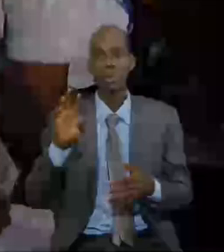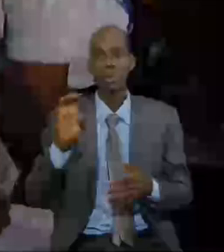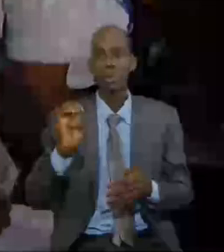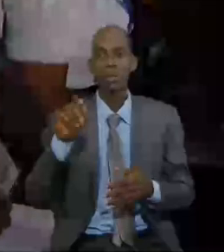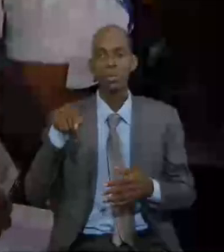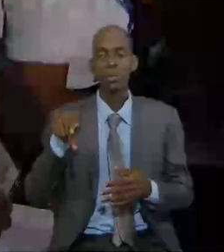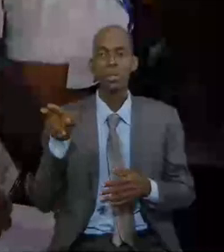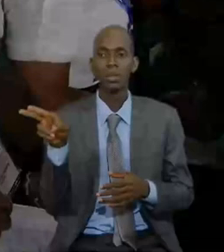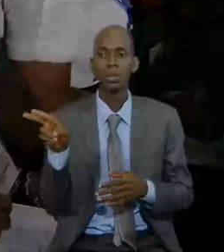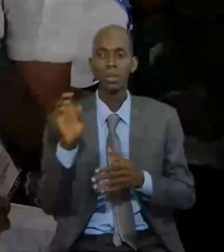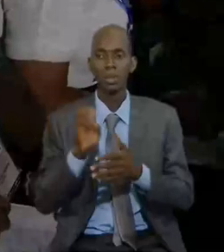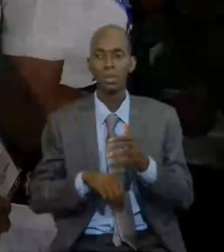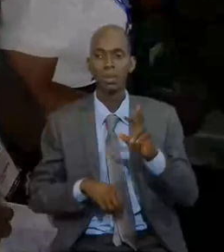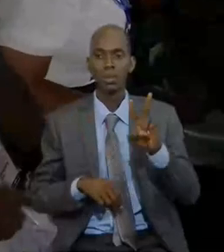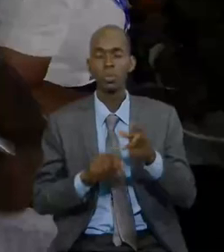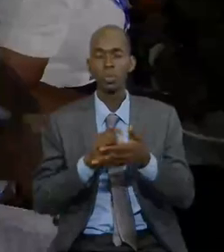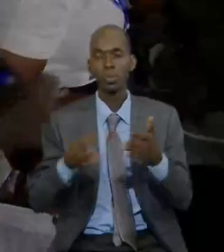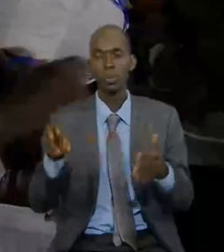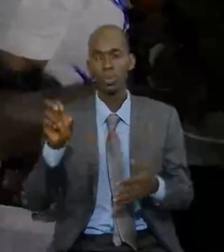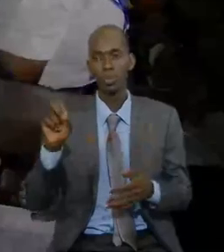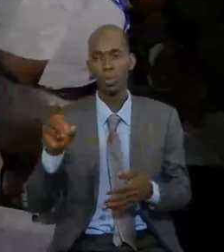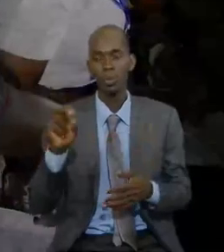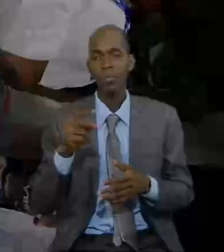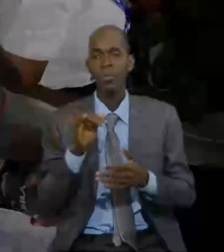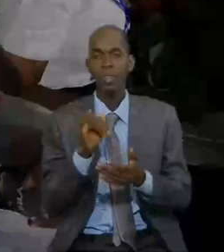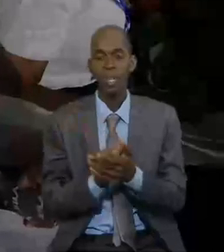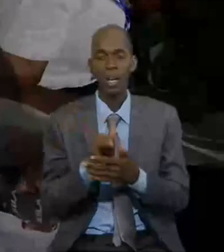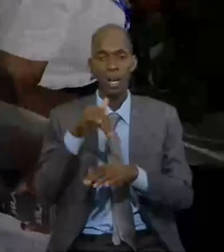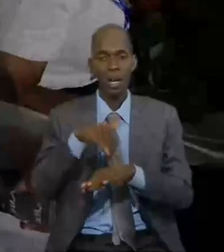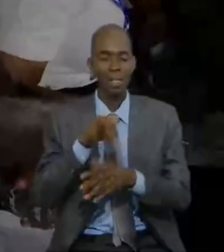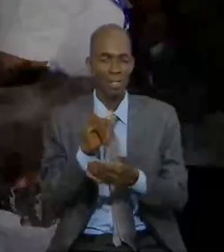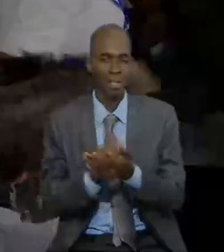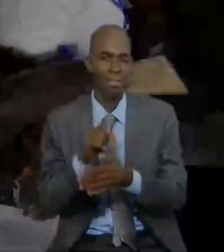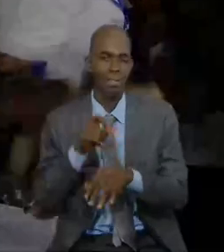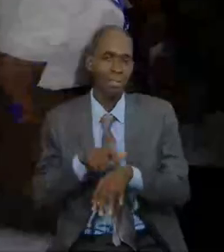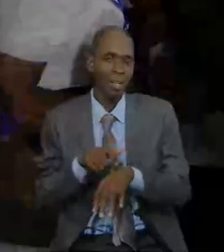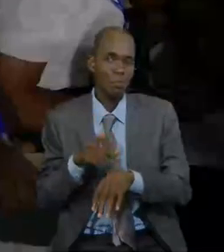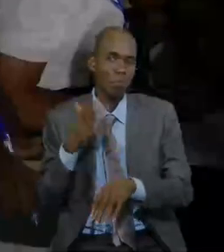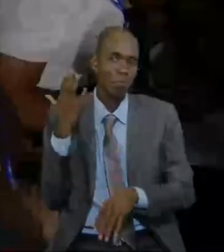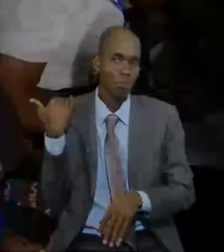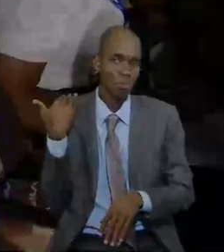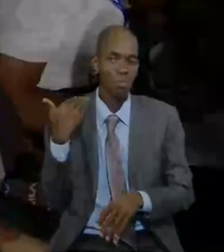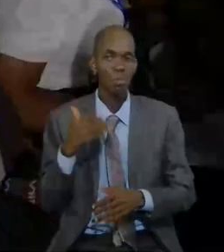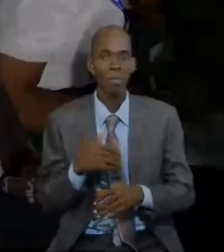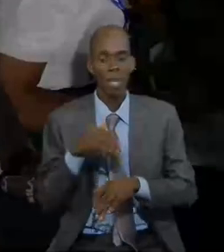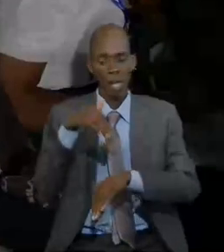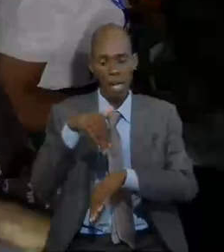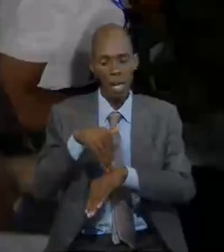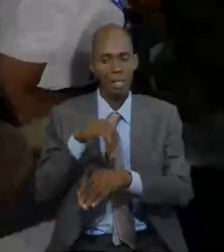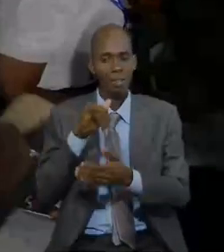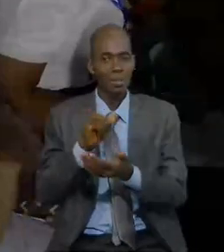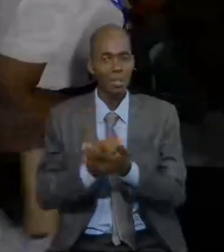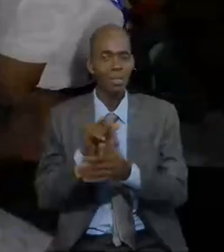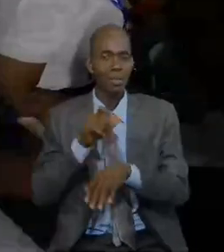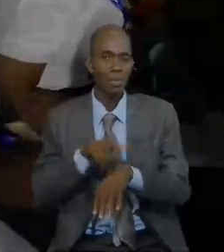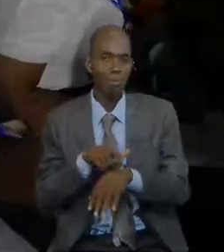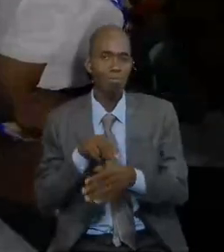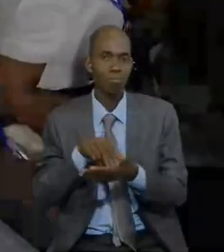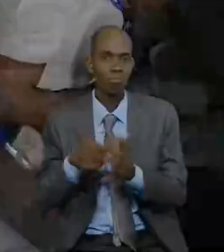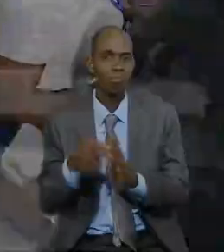eh faisait de 12 ans là en ce temps